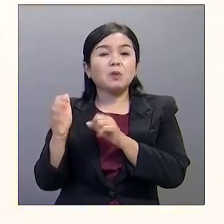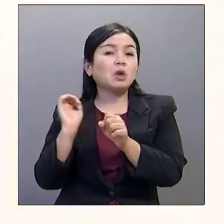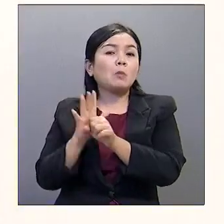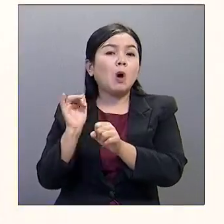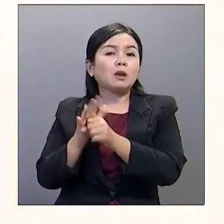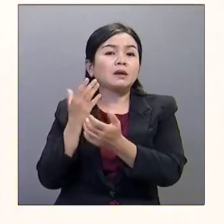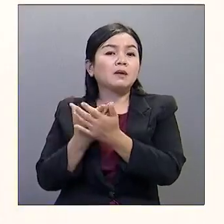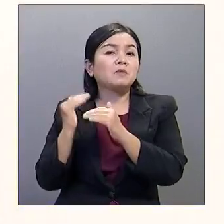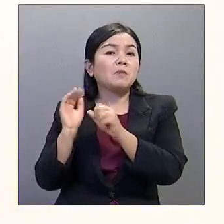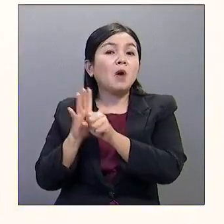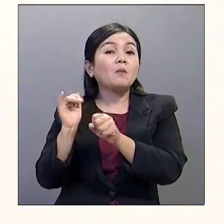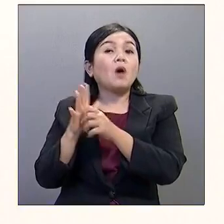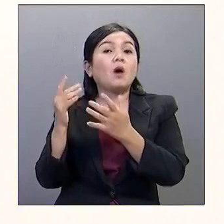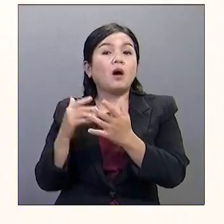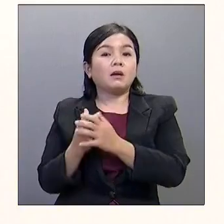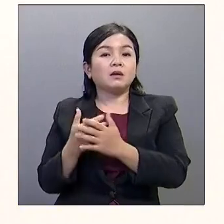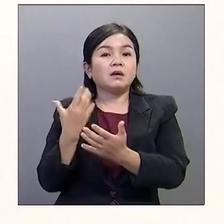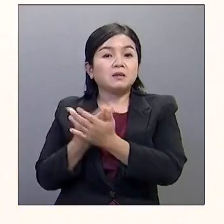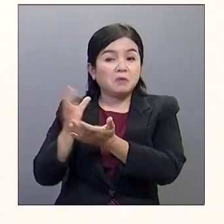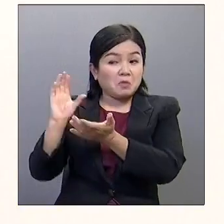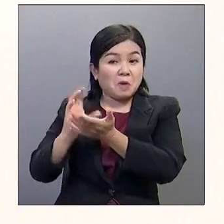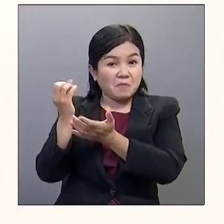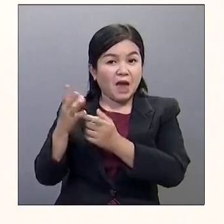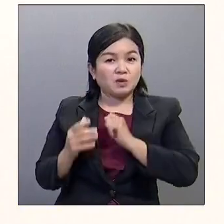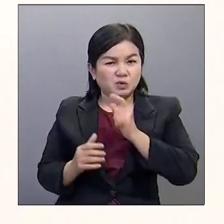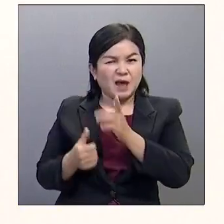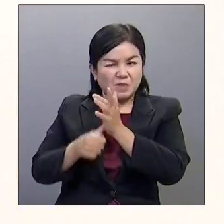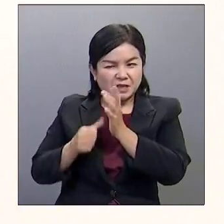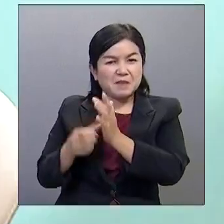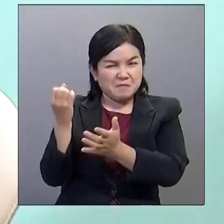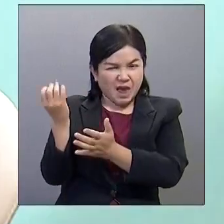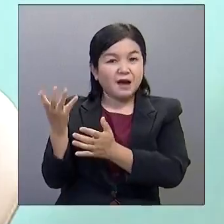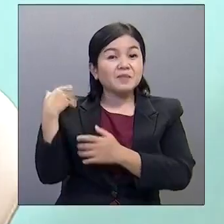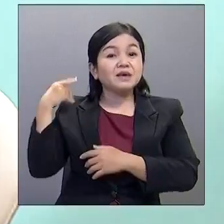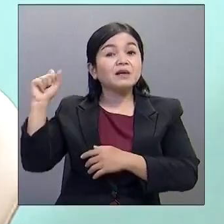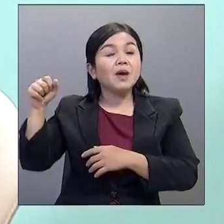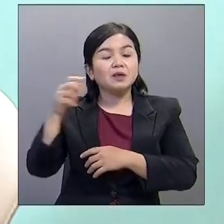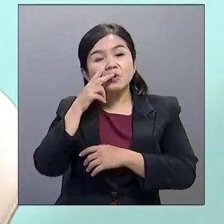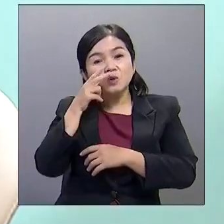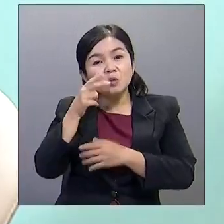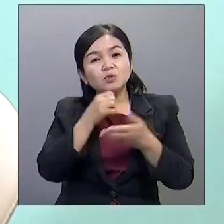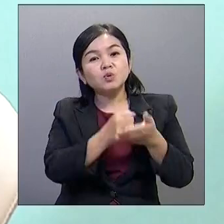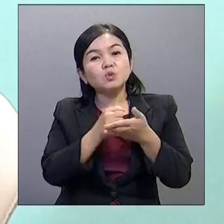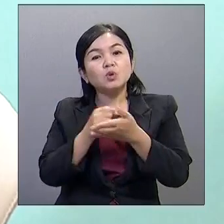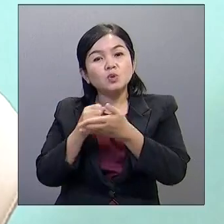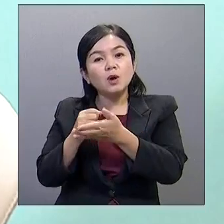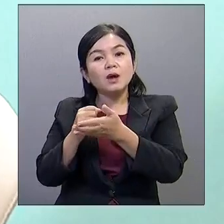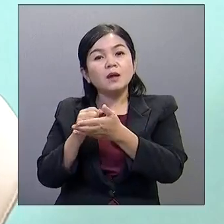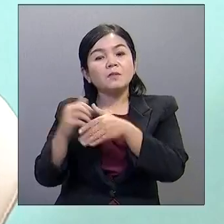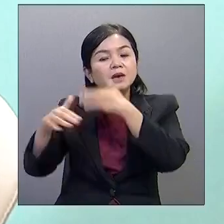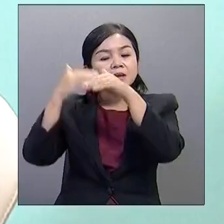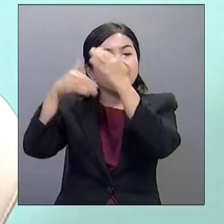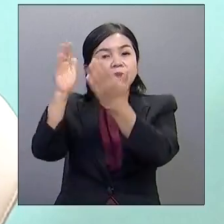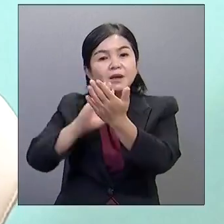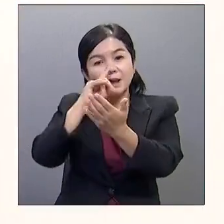จะมีเยอะเลยมีเยอะก็ต้องจ่ายภาษีเยอะนะให้มันพอดี มองมุมนึงไงก็ไปช่วยกันบริหารไปพัฒนาประเท